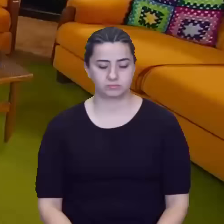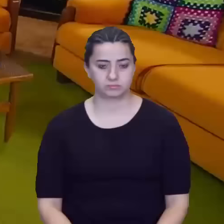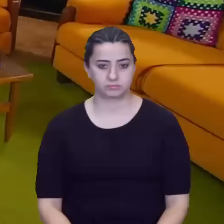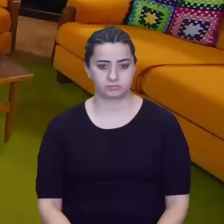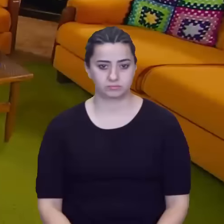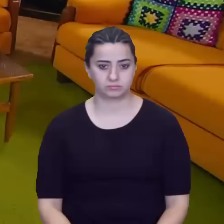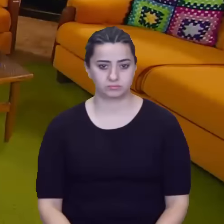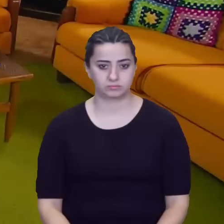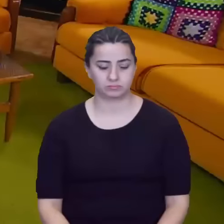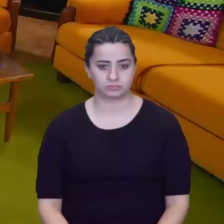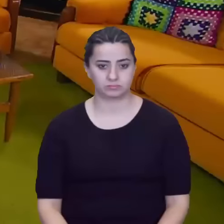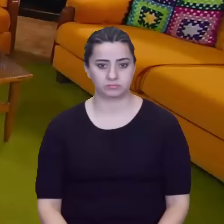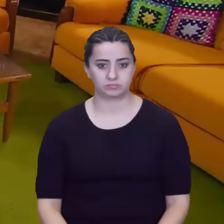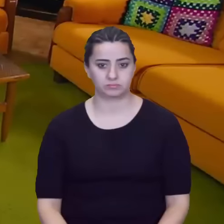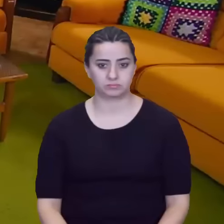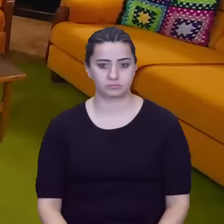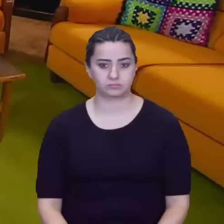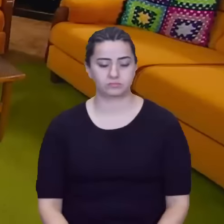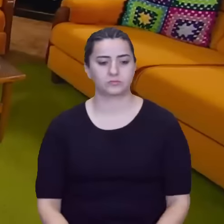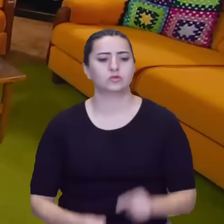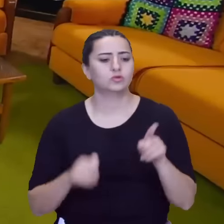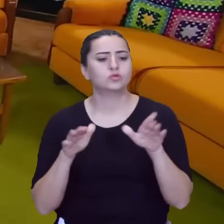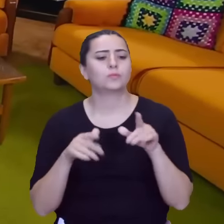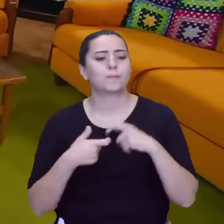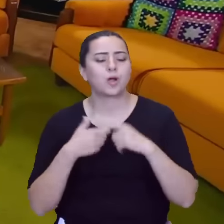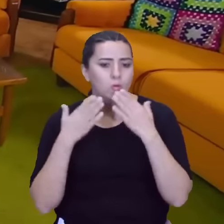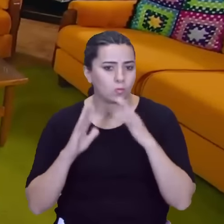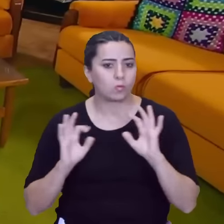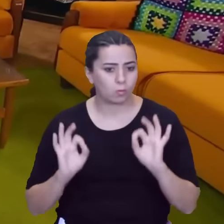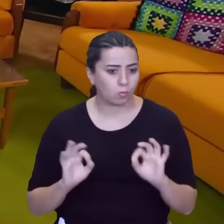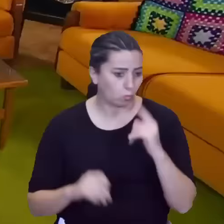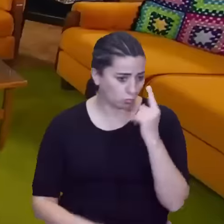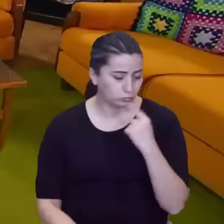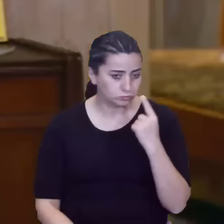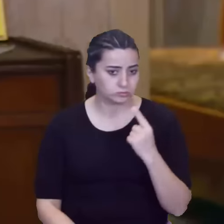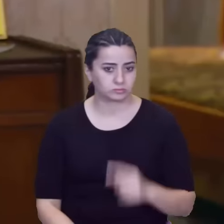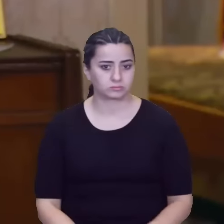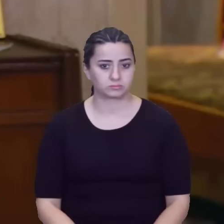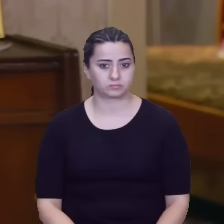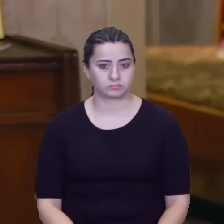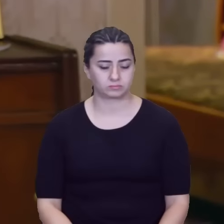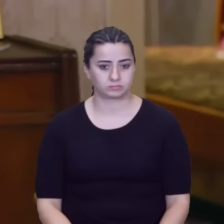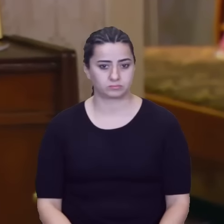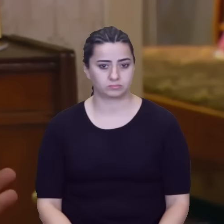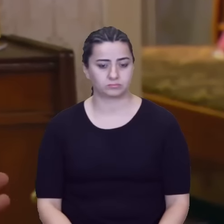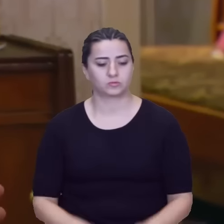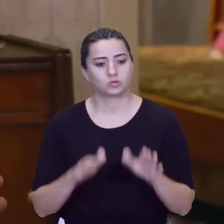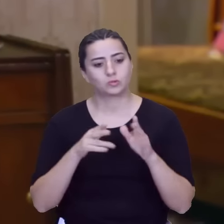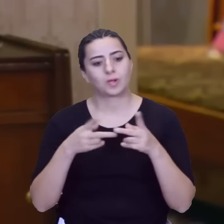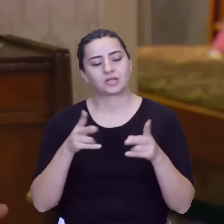Ha. Tabii tabii kuşla hiçbir alakası yok. Onun için yani kuşu bırakalım